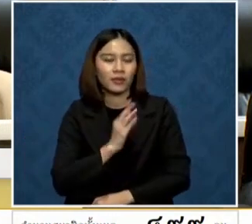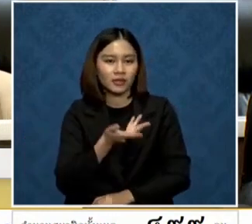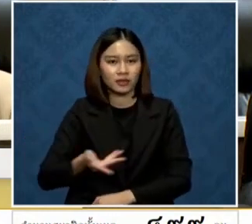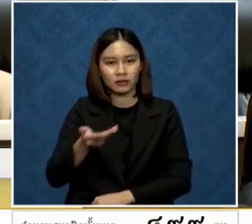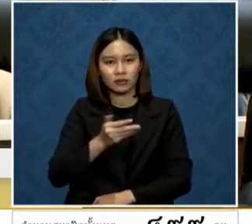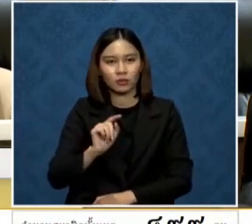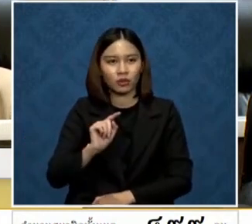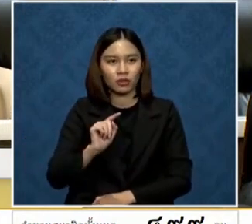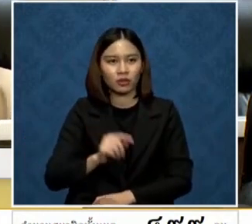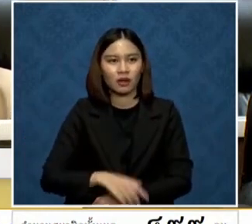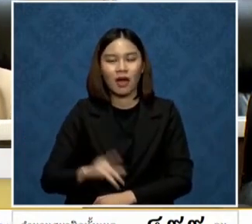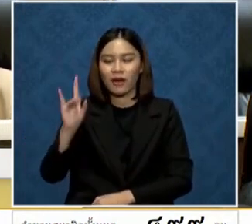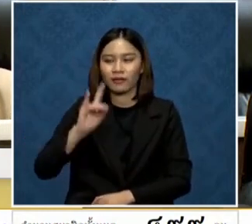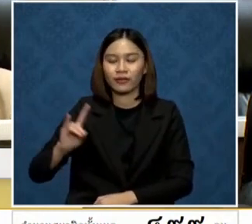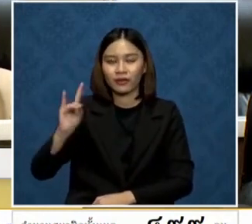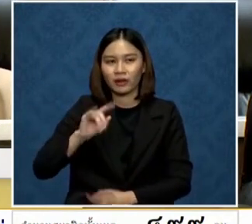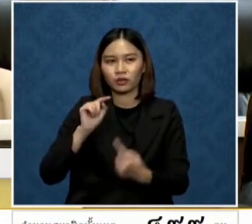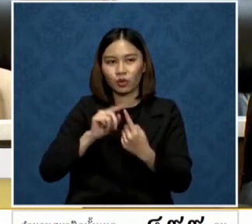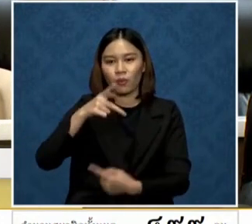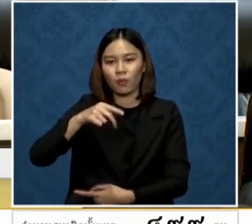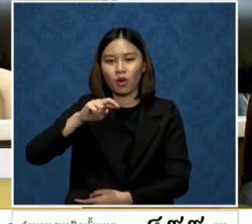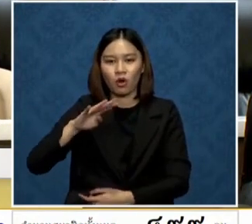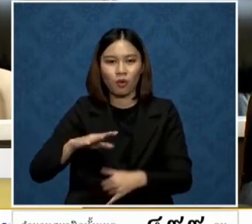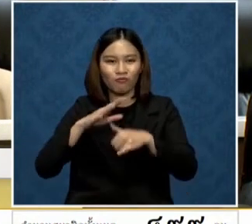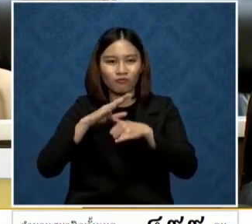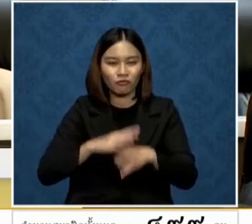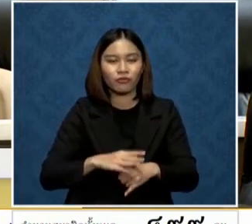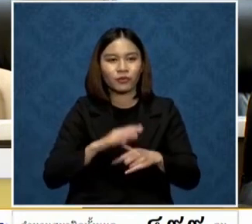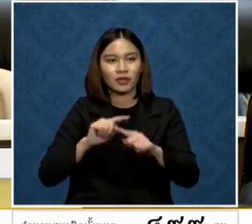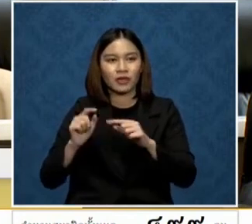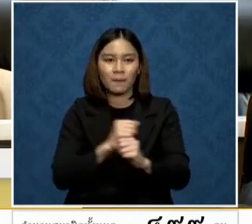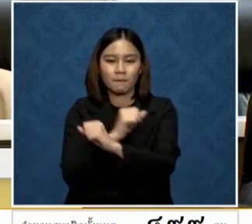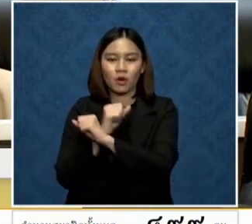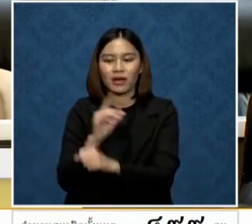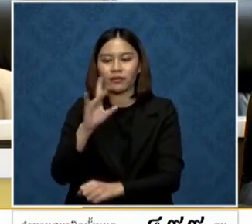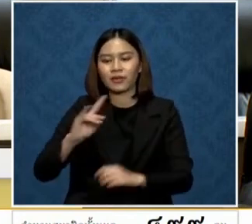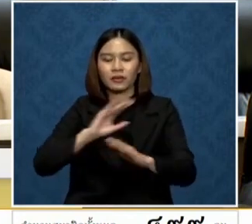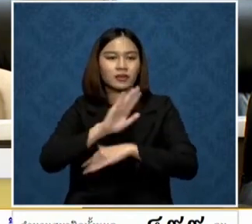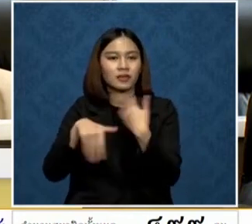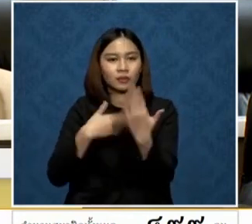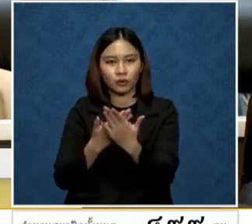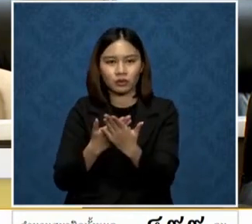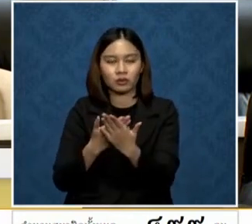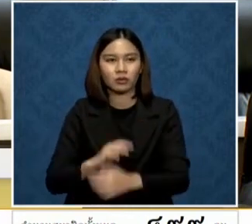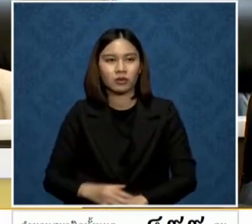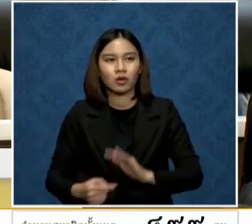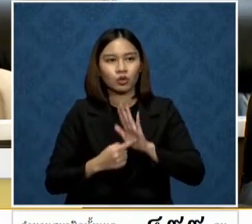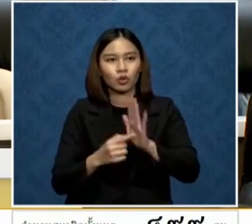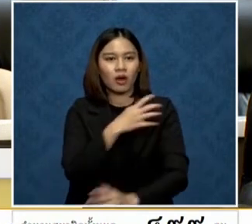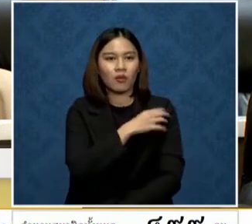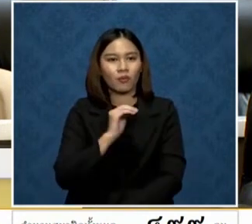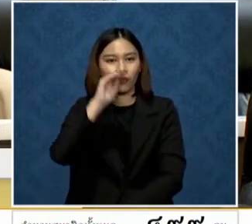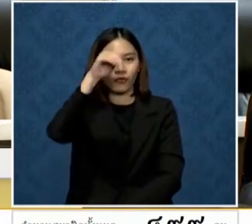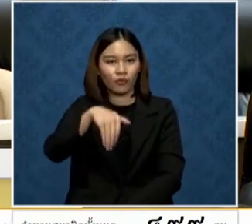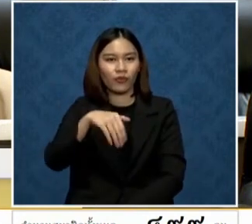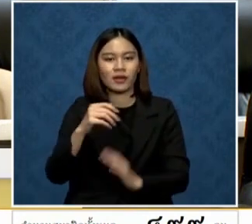เกียรติแต่สัตว์คือพระราชบัญญัติทารุณสัตว์มันควบคุมของสัตว์ทุกประเภทอย่างเทศบาลเมืองของ